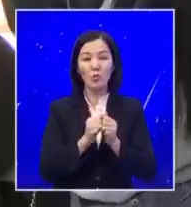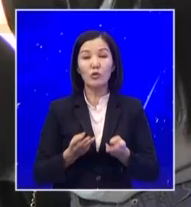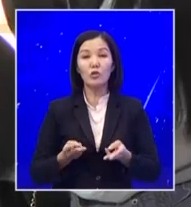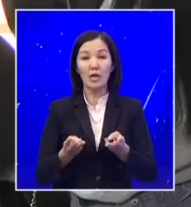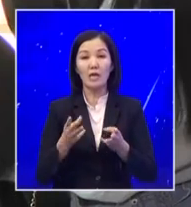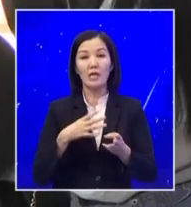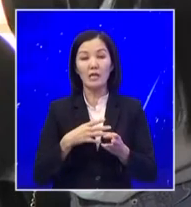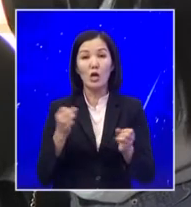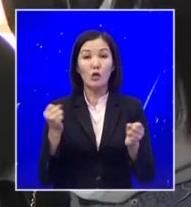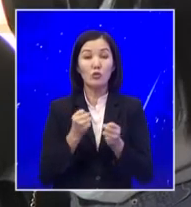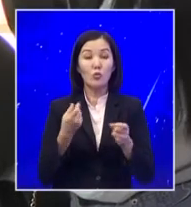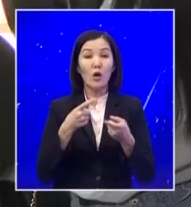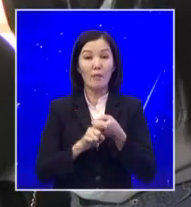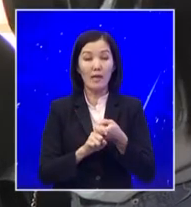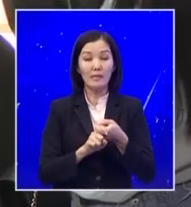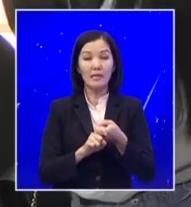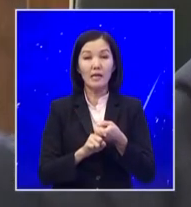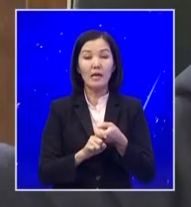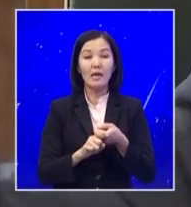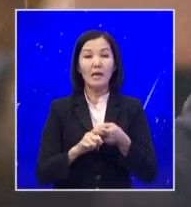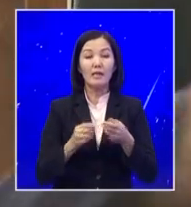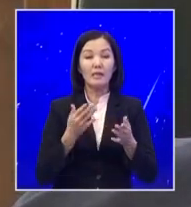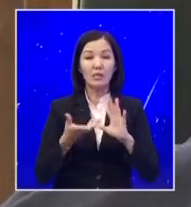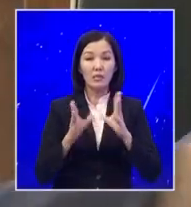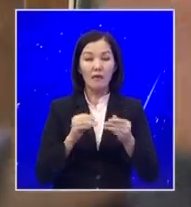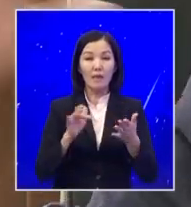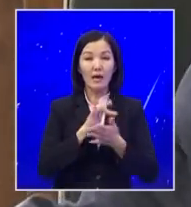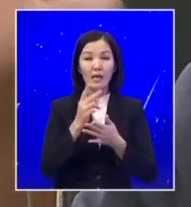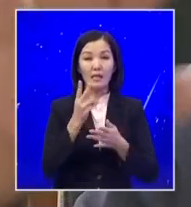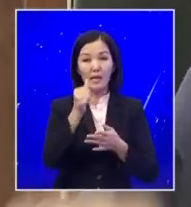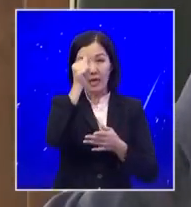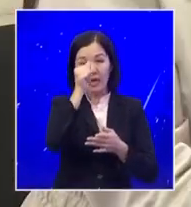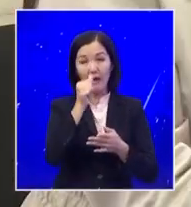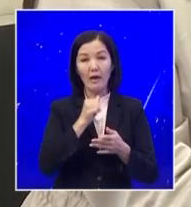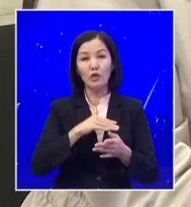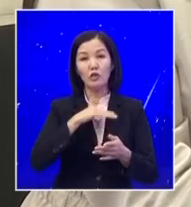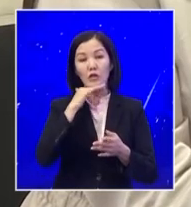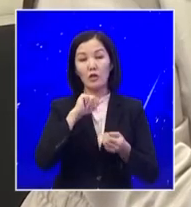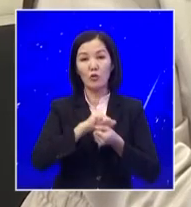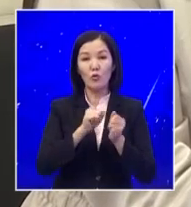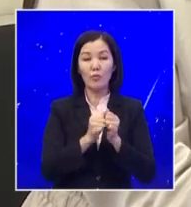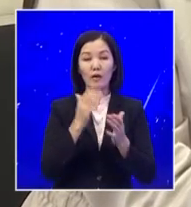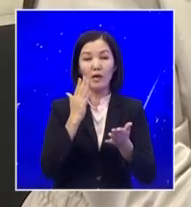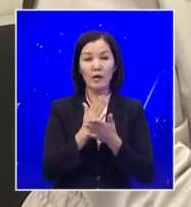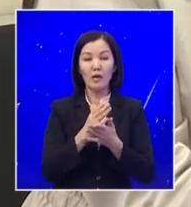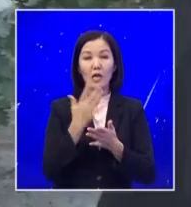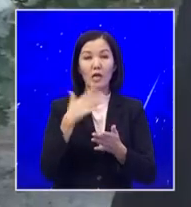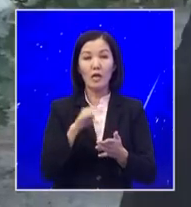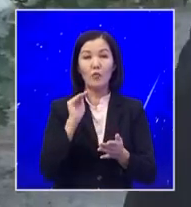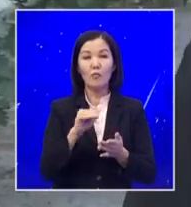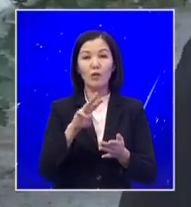Бұл күннің ызғарына байланысты дейді мамандар. Жалпы қазір шаһарда 2 айға жеткілікті көмір қоры бар, 50 мың тонна